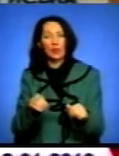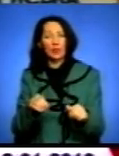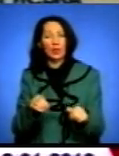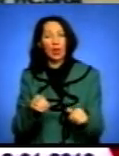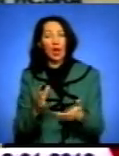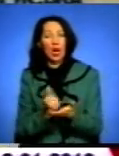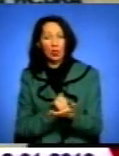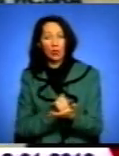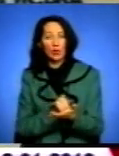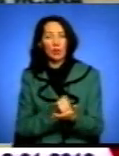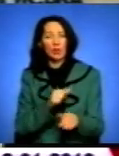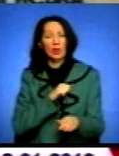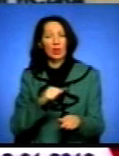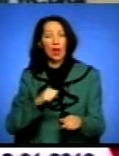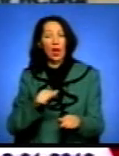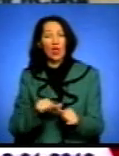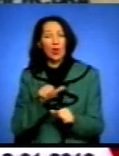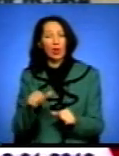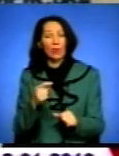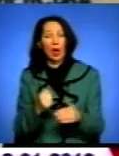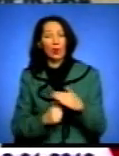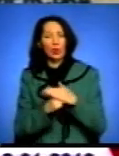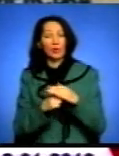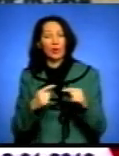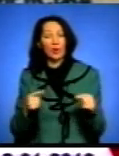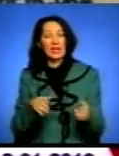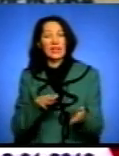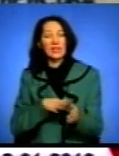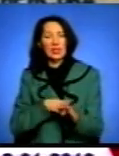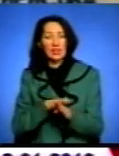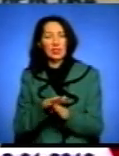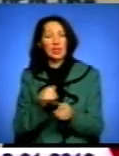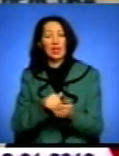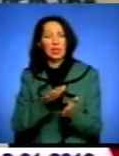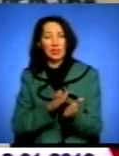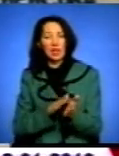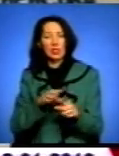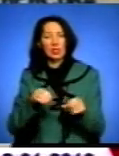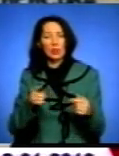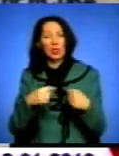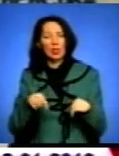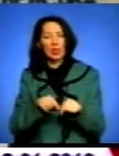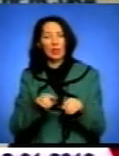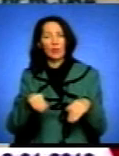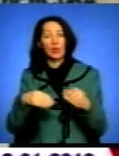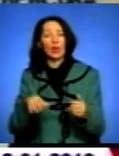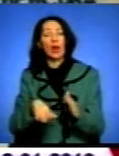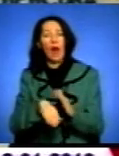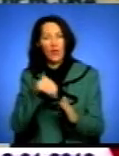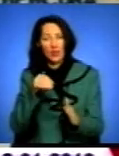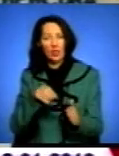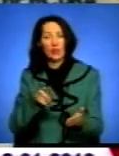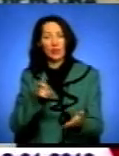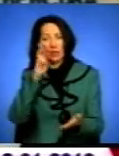територіальні органи земельних ресурсів. А саме, зокрема, основні види – це здійснення реєстрації земельних ділянок, надання витягів з